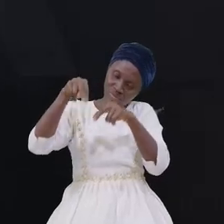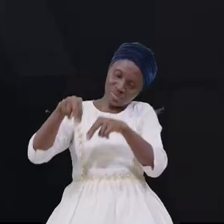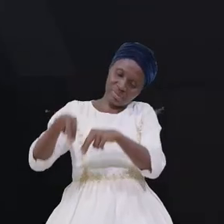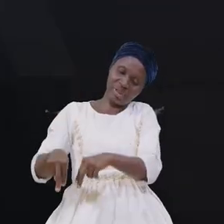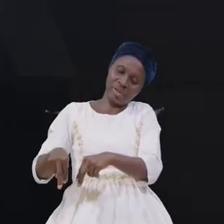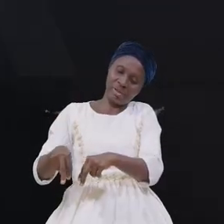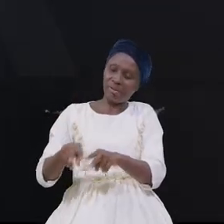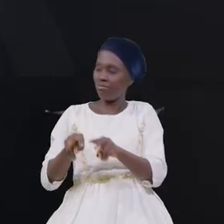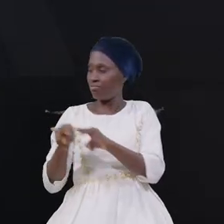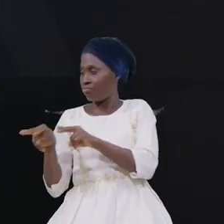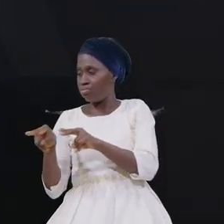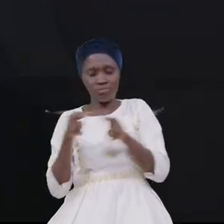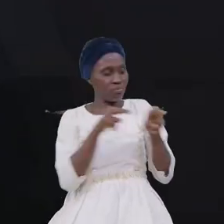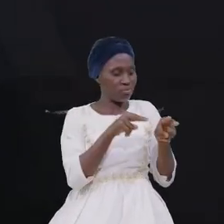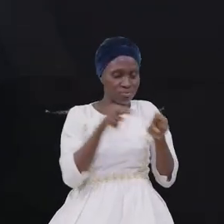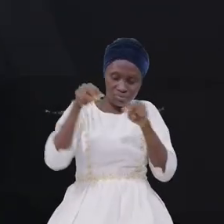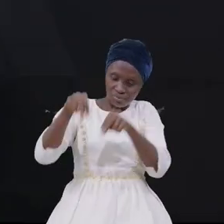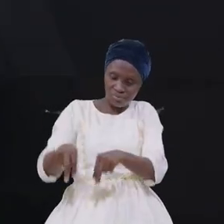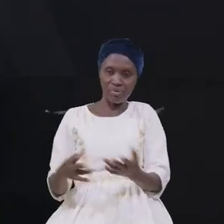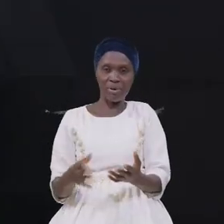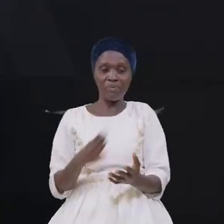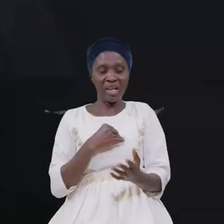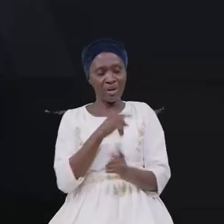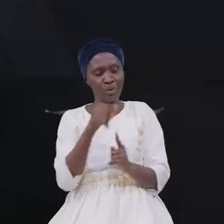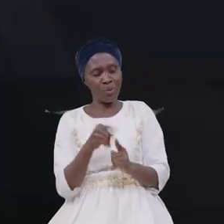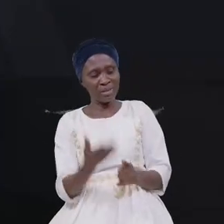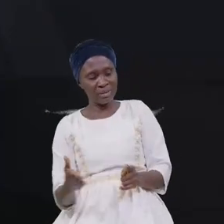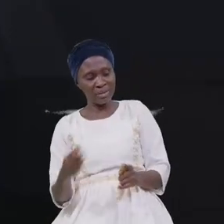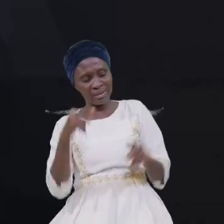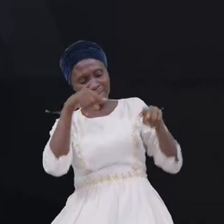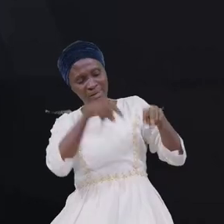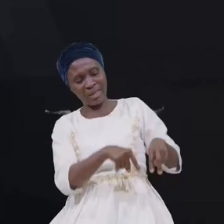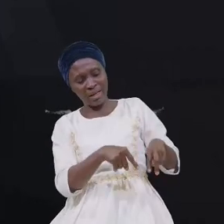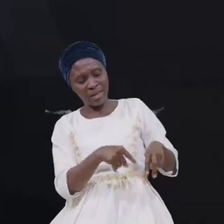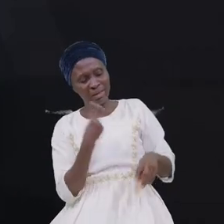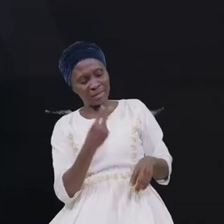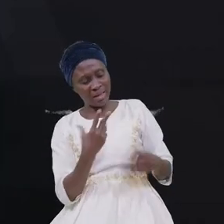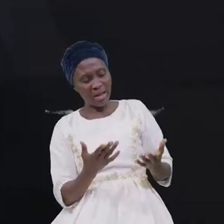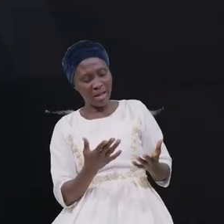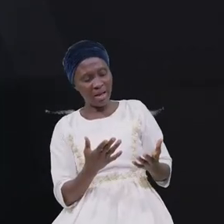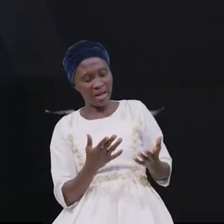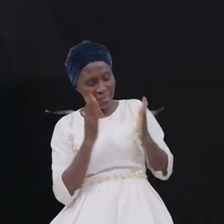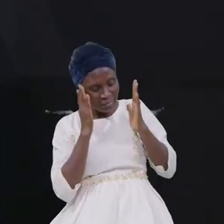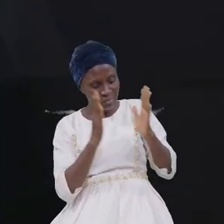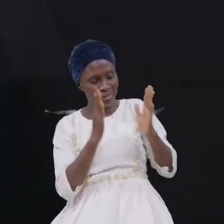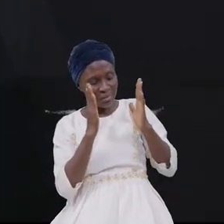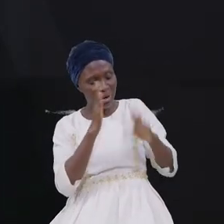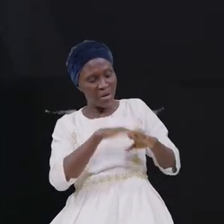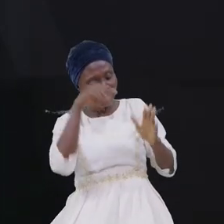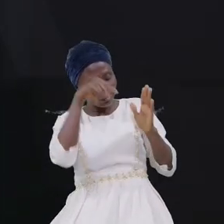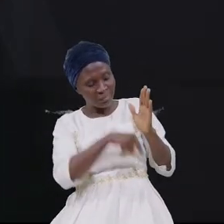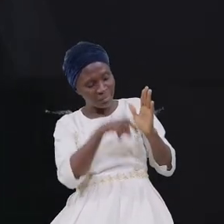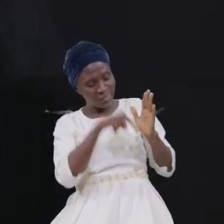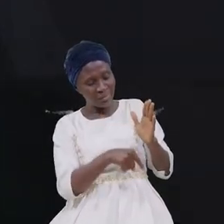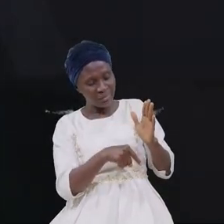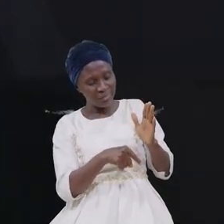à droite. Lorsque les choses d'en bas sont devant eux, ils se concentrent sur cela. Vous ôtez